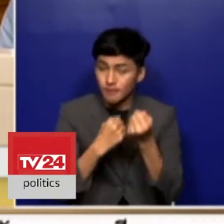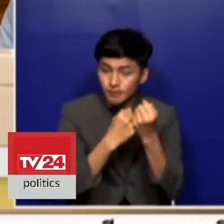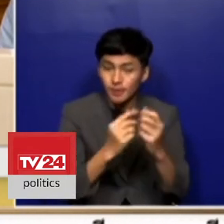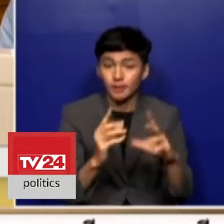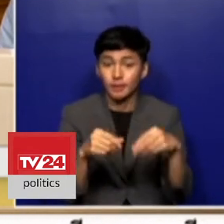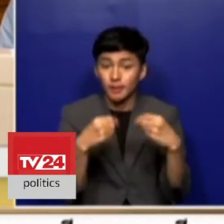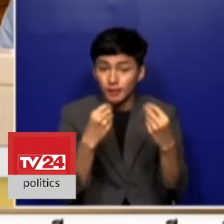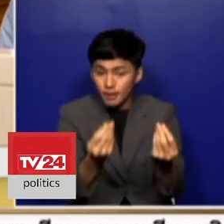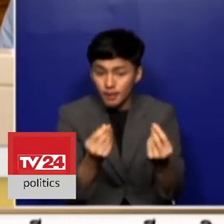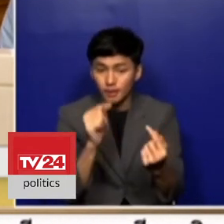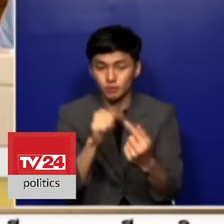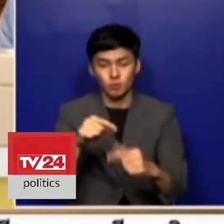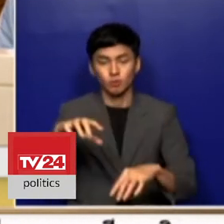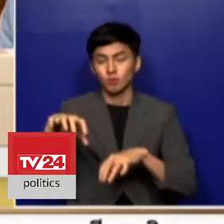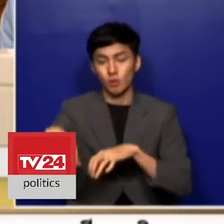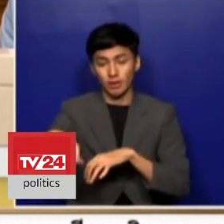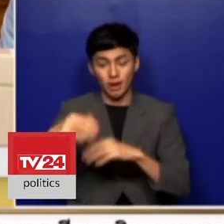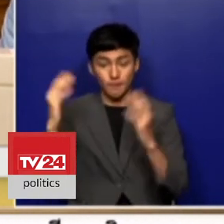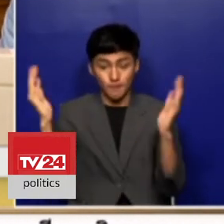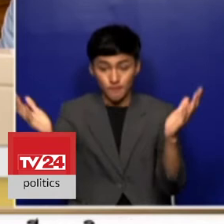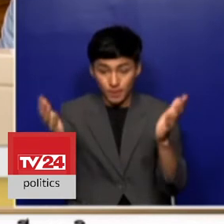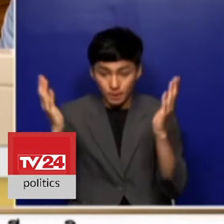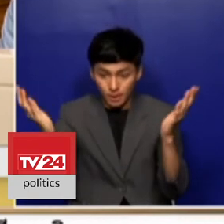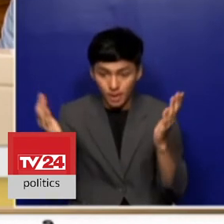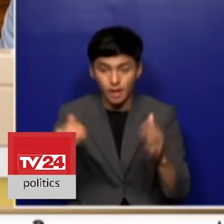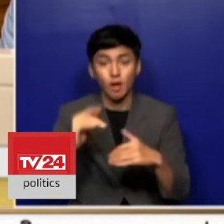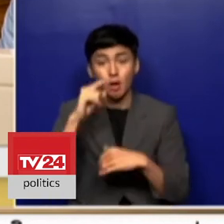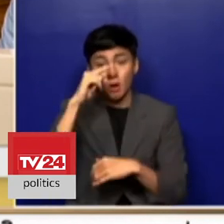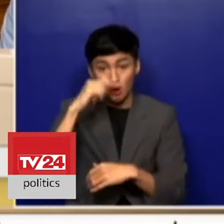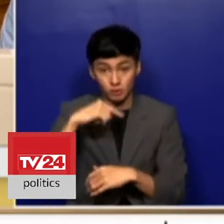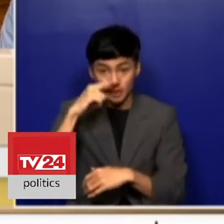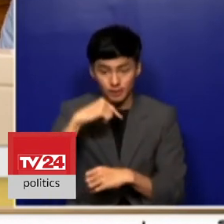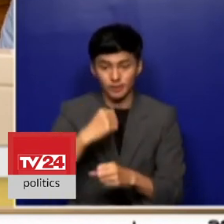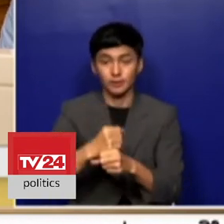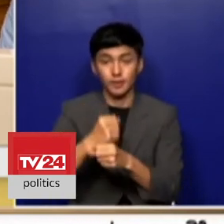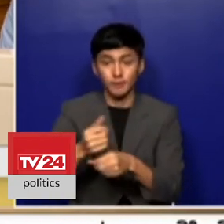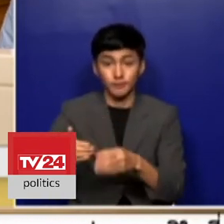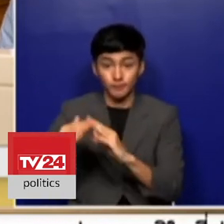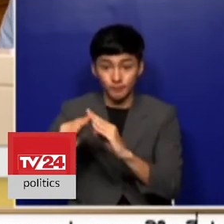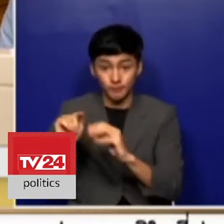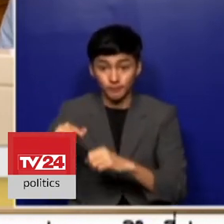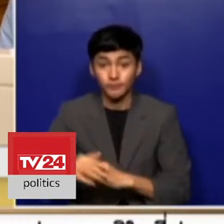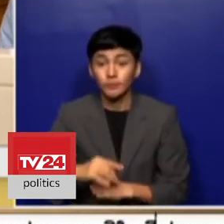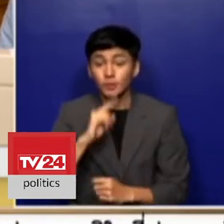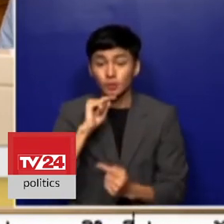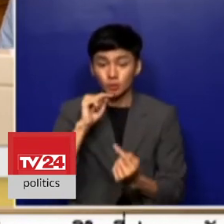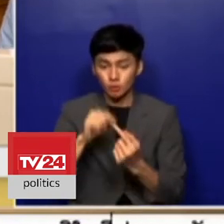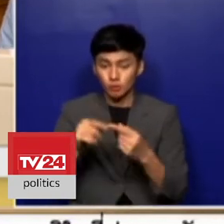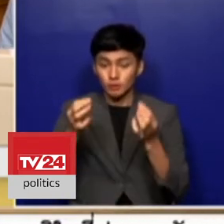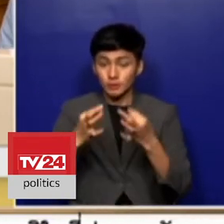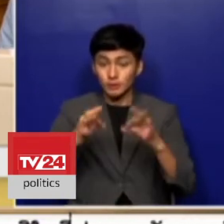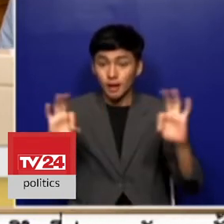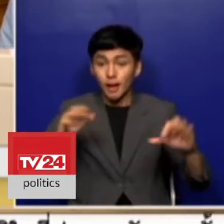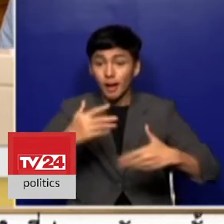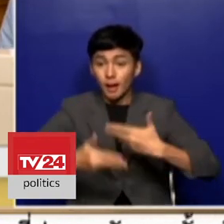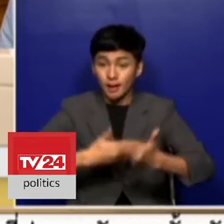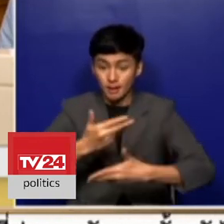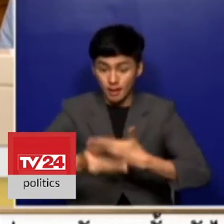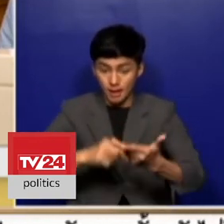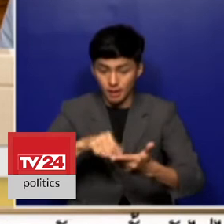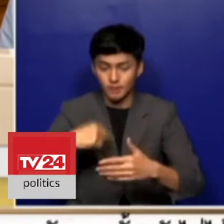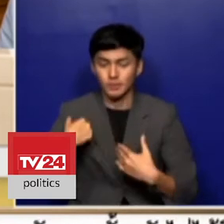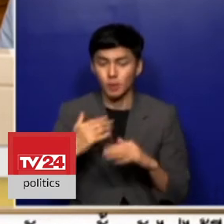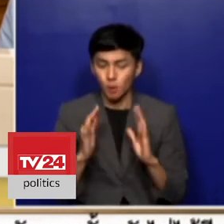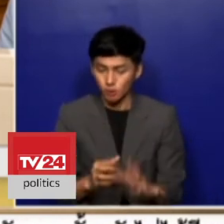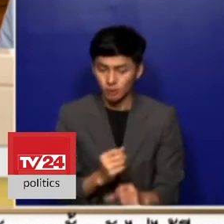จัดตั้งหน่วยงานด้านการพัฒนาผู้ข้อสอบการไทยด้วยการเปิดเสรีทางการค้าแน่นอนเขาว่ายังมีผู้ประกอบการในประเทศ